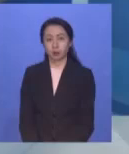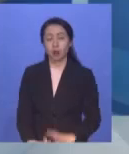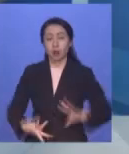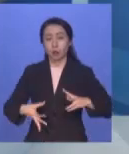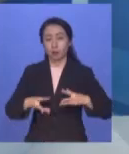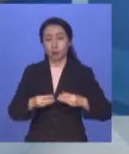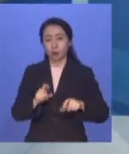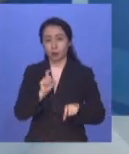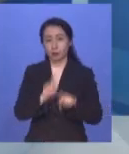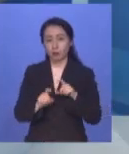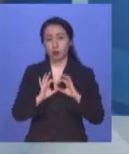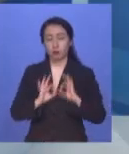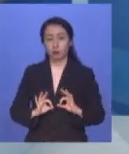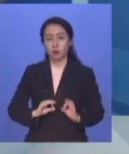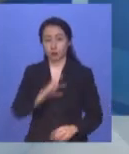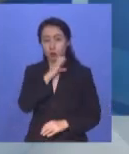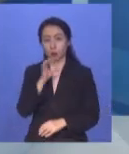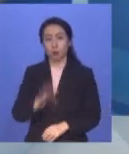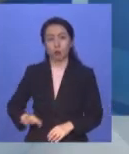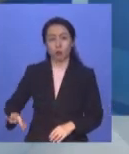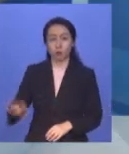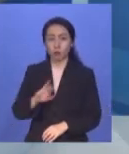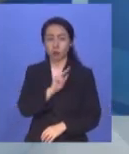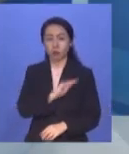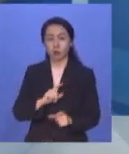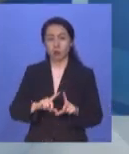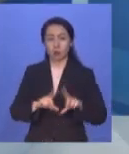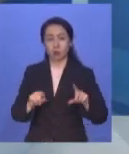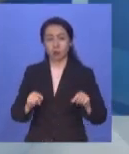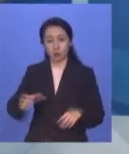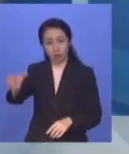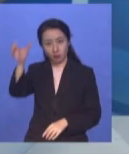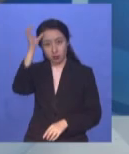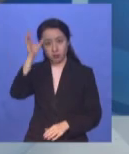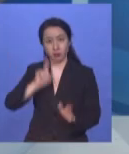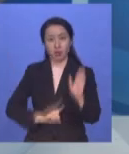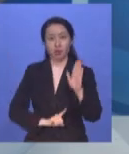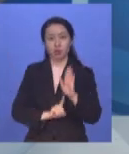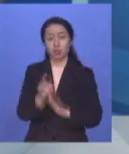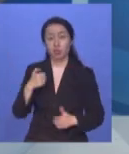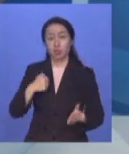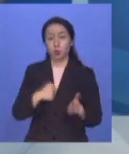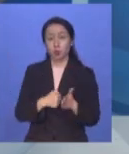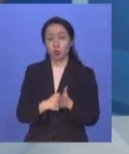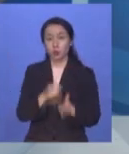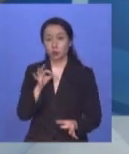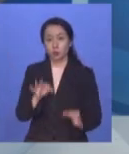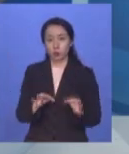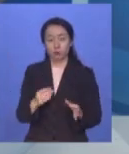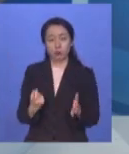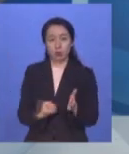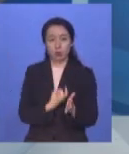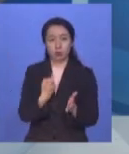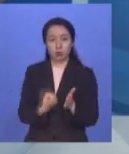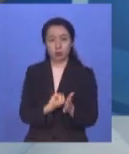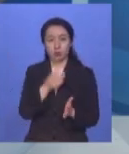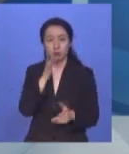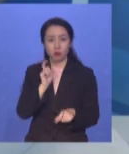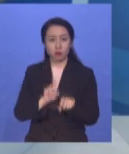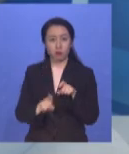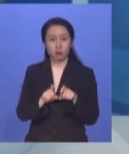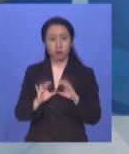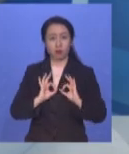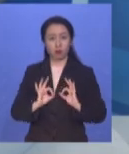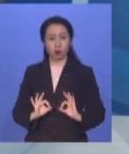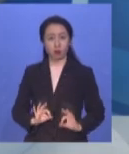По результатам проверок прокуроров Североказахстанской области в деятельности организации образования начаты досудебные расследования. В ходе